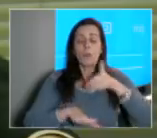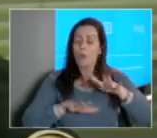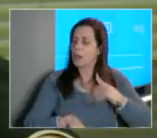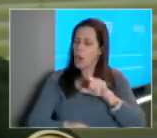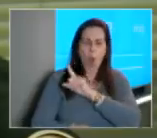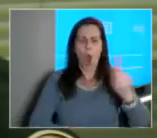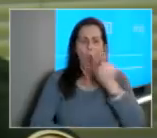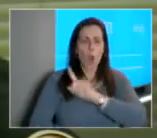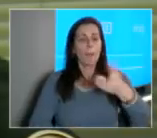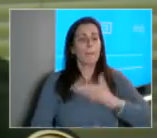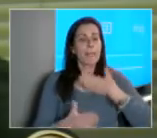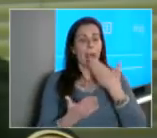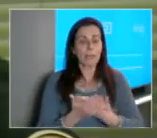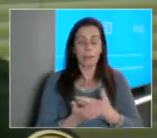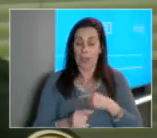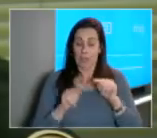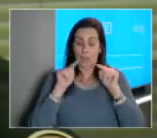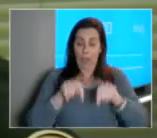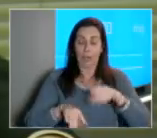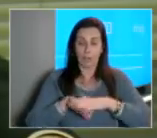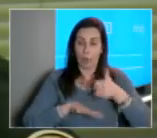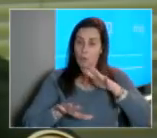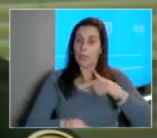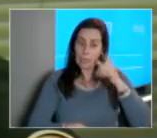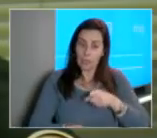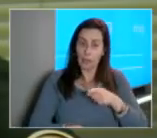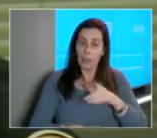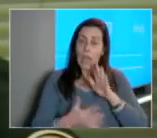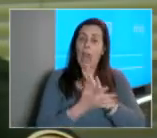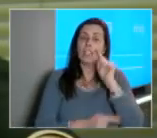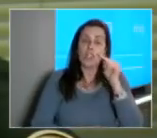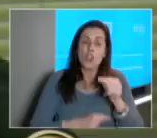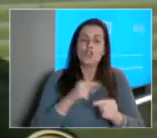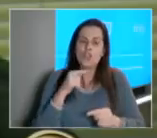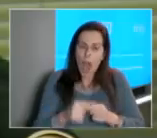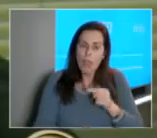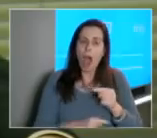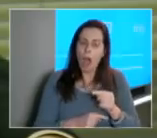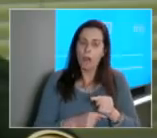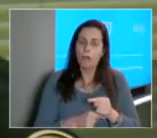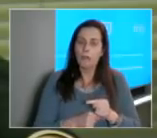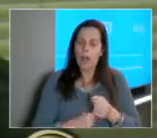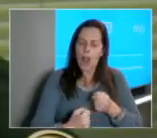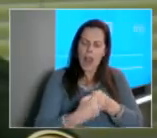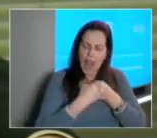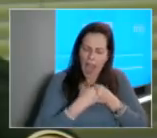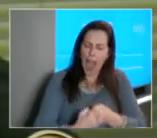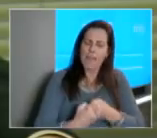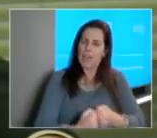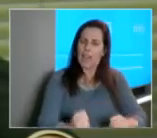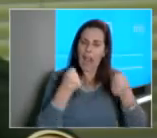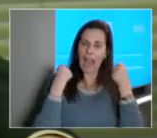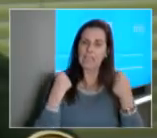דרך נלחמתי בזה. וכשהגעתי לראשות הממשלה, הייתי צריך במשך 11 שנים קשות להיאבק בכל